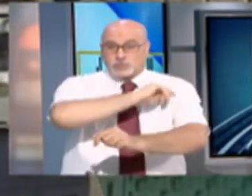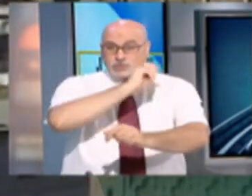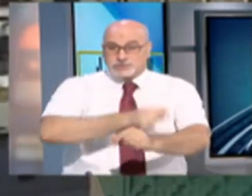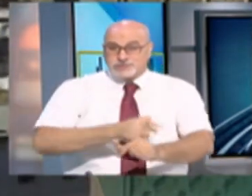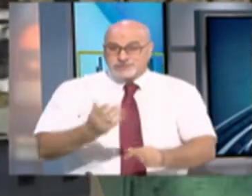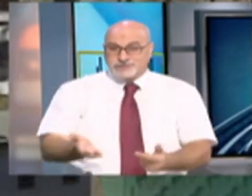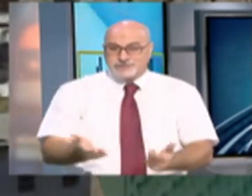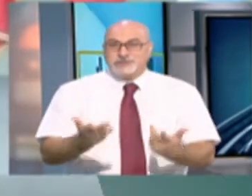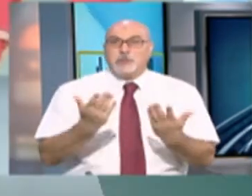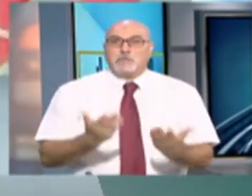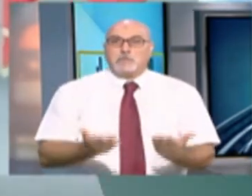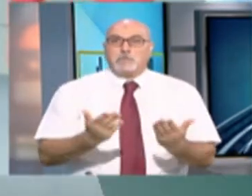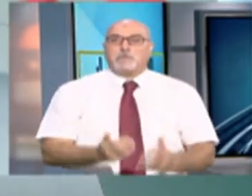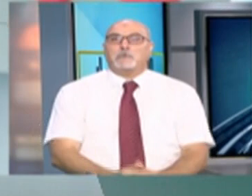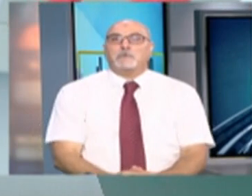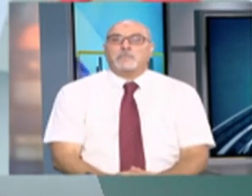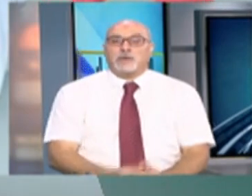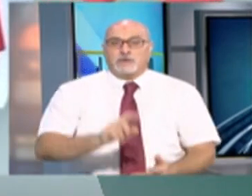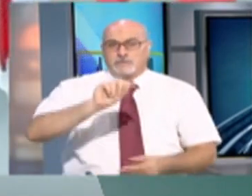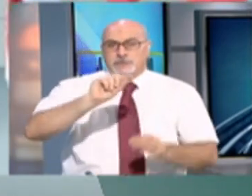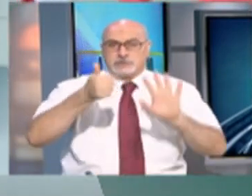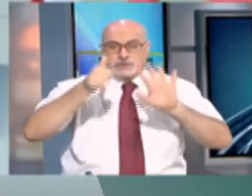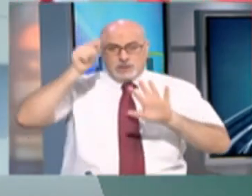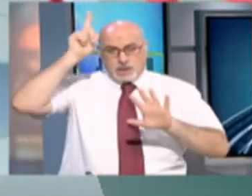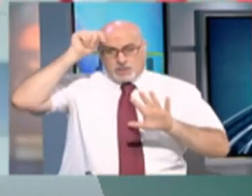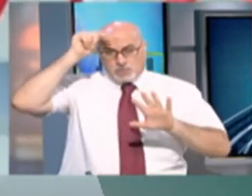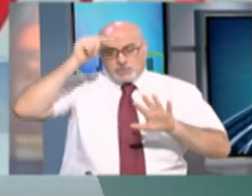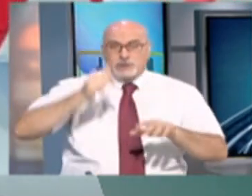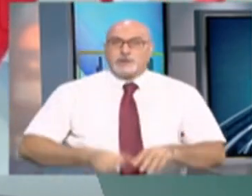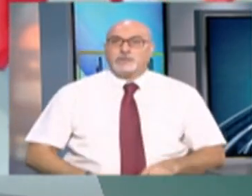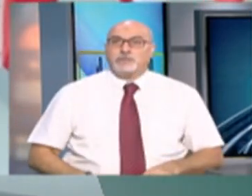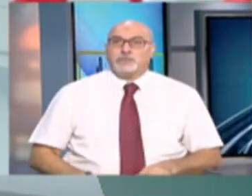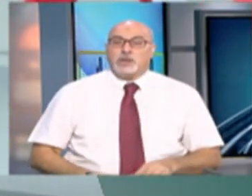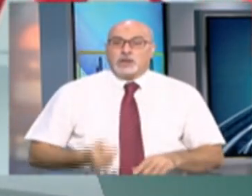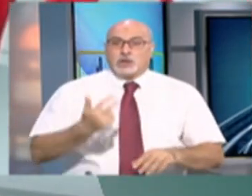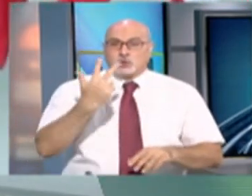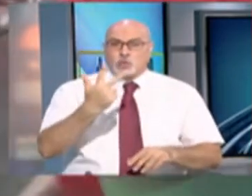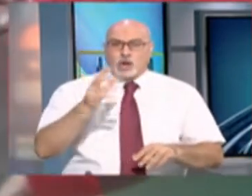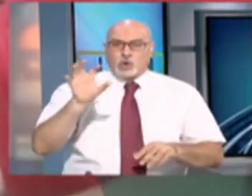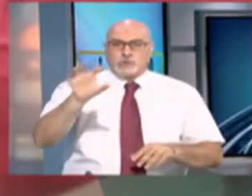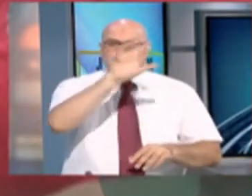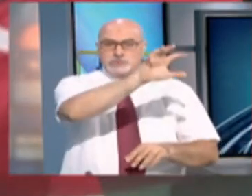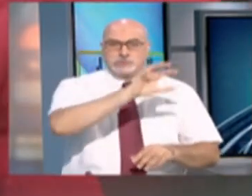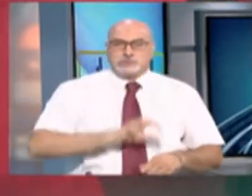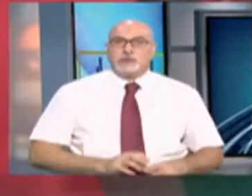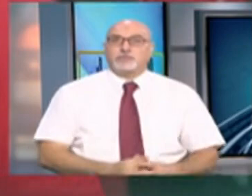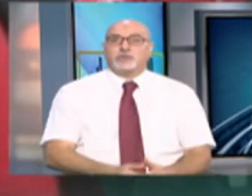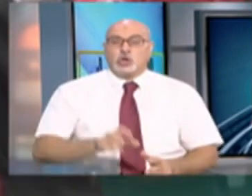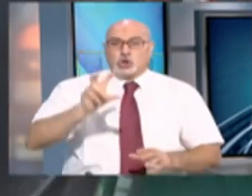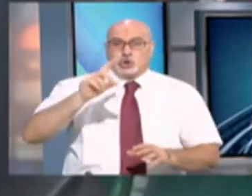الصور الحالمات. 26 دولة من 3 قارات، 5 من إفريقيا